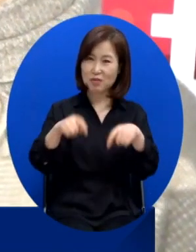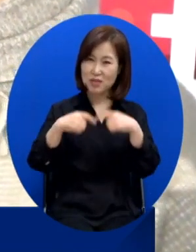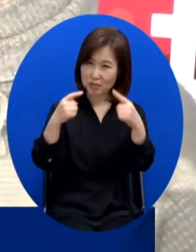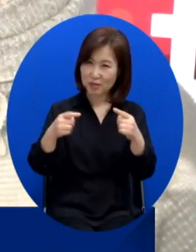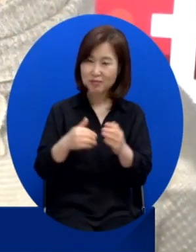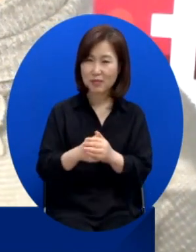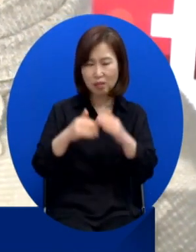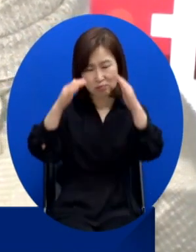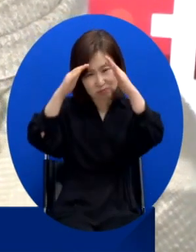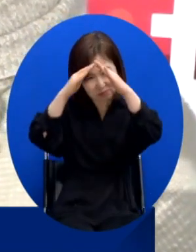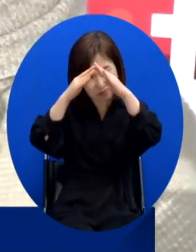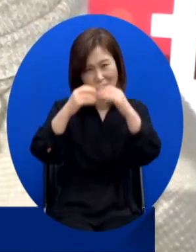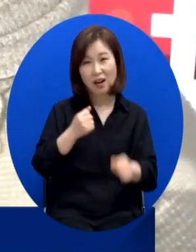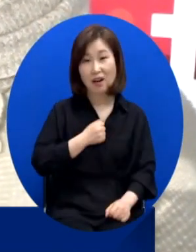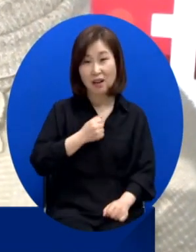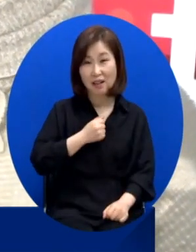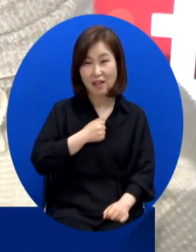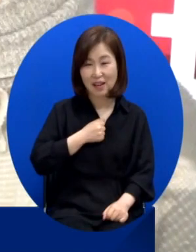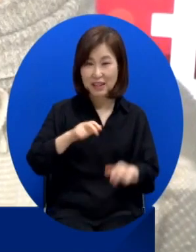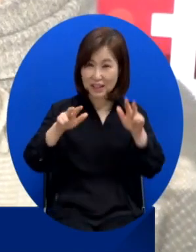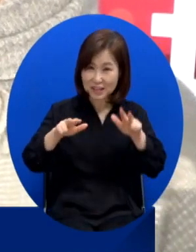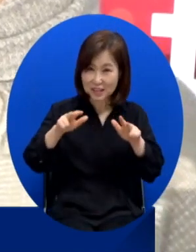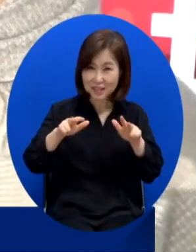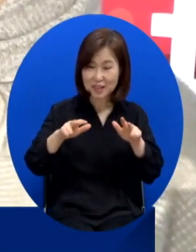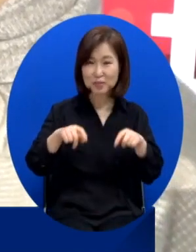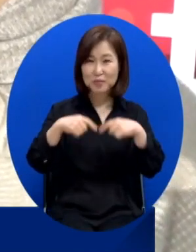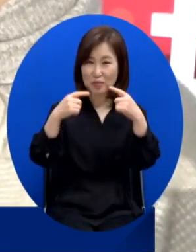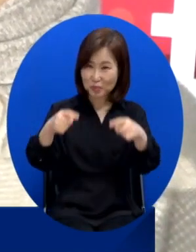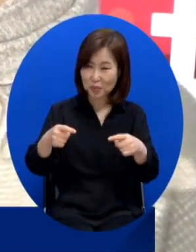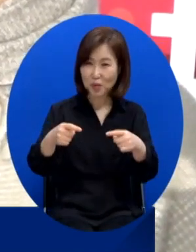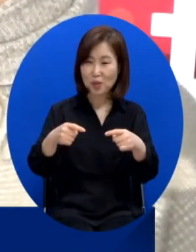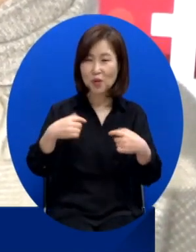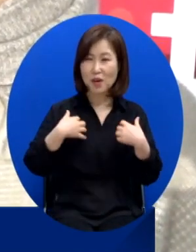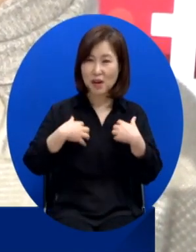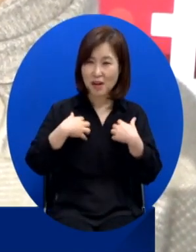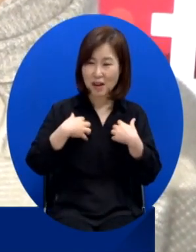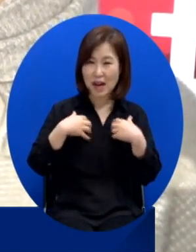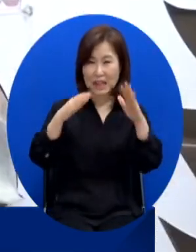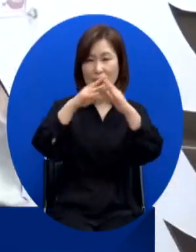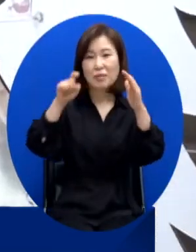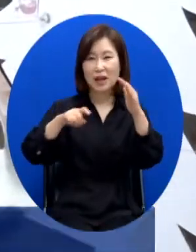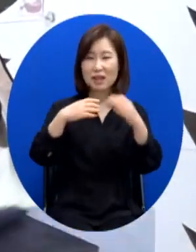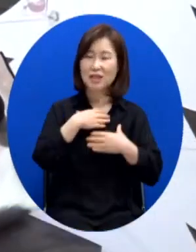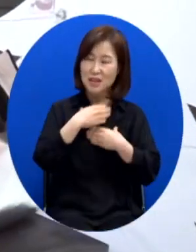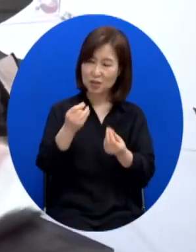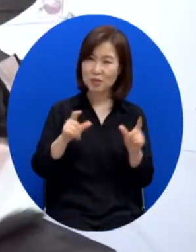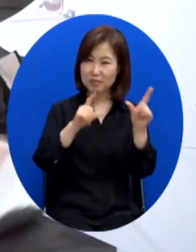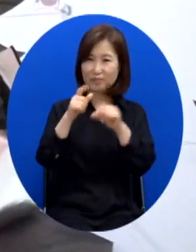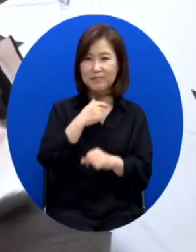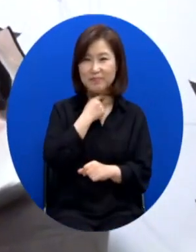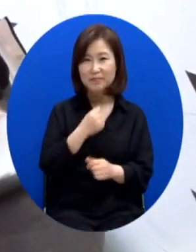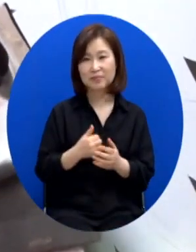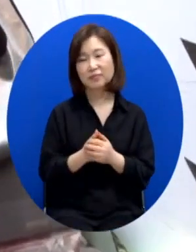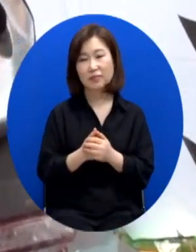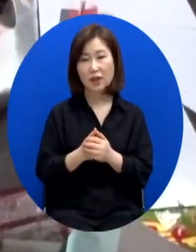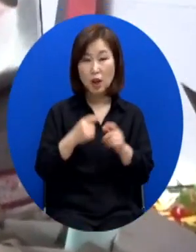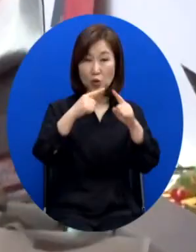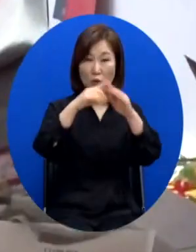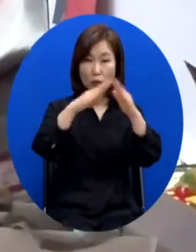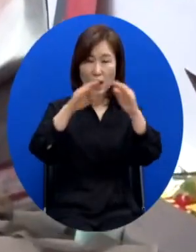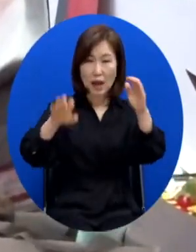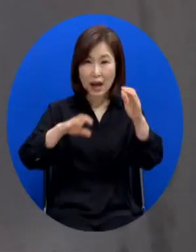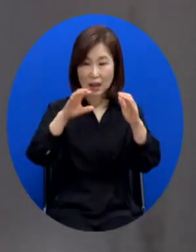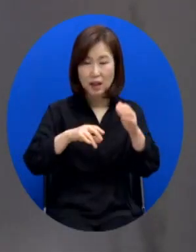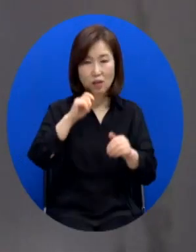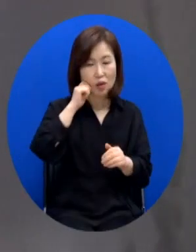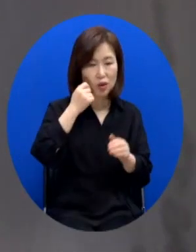답답했는데 이렇게나마 자리에 나올 수 있어서 좋았고 집에서 안전하게 보내면 좋겠습니다. 교회에서는 어려운 이웃과